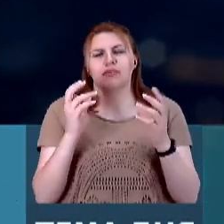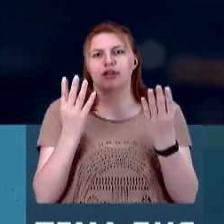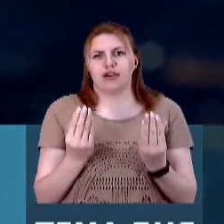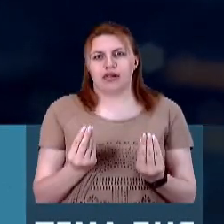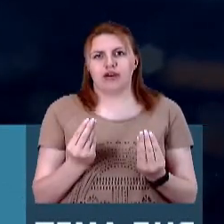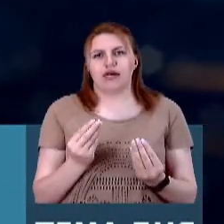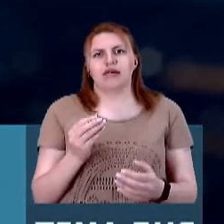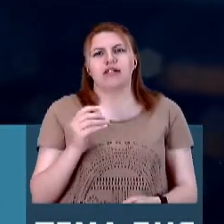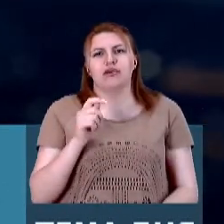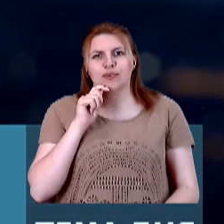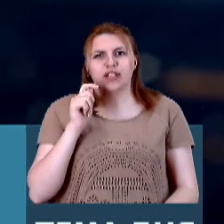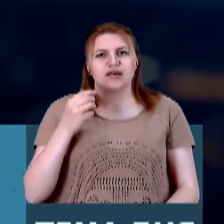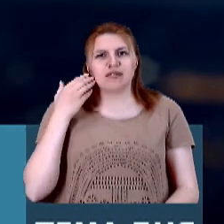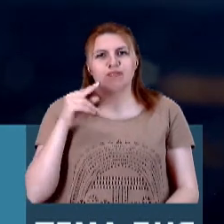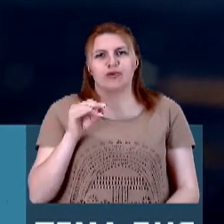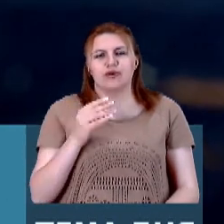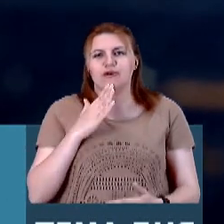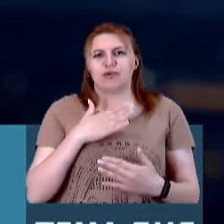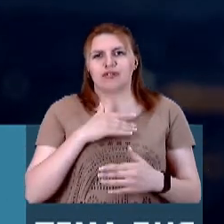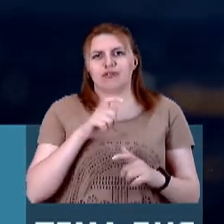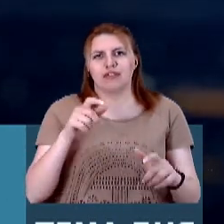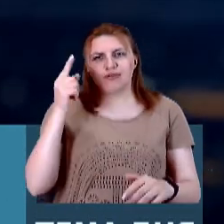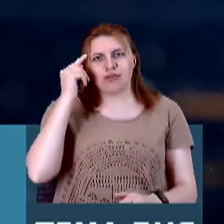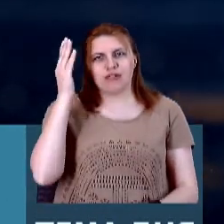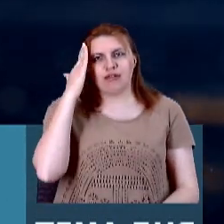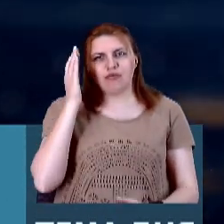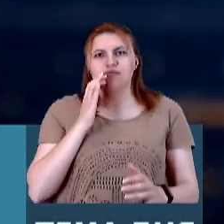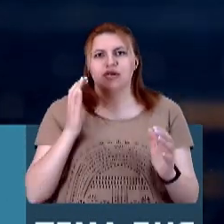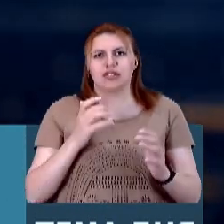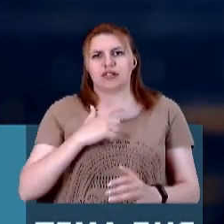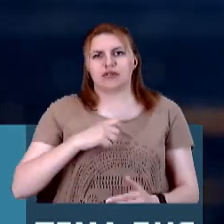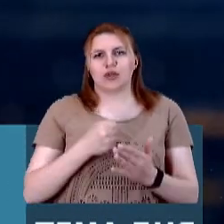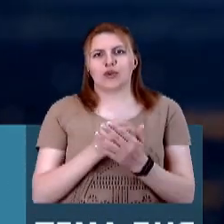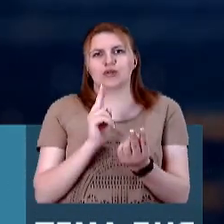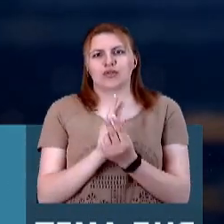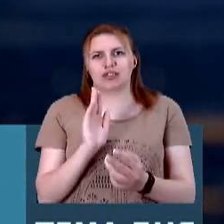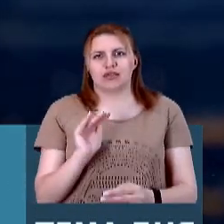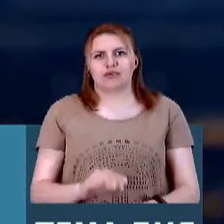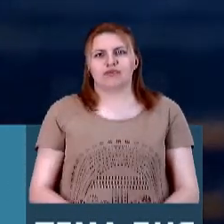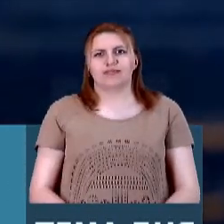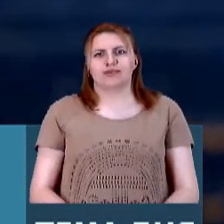і на хвилях українського радіо «Пульс». Любіть людей та думайте головою, бережіть себе. До зустрічі!